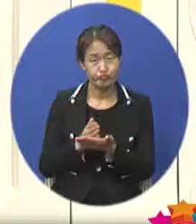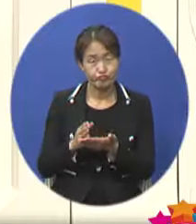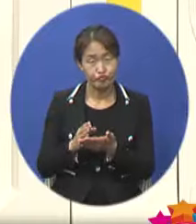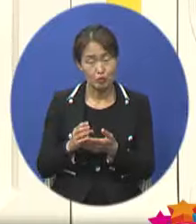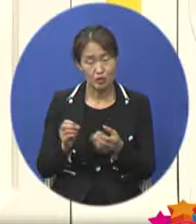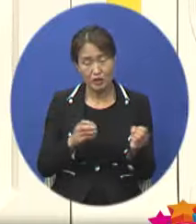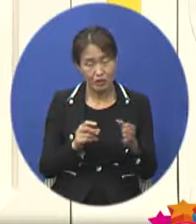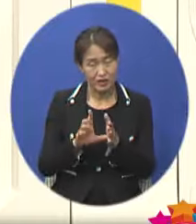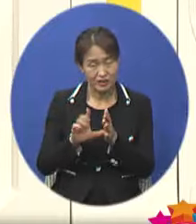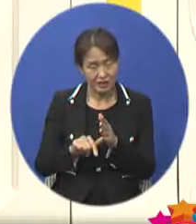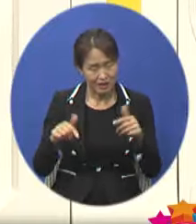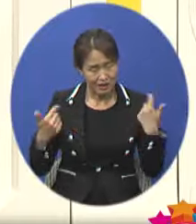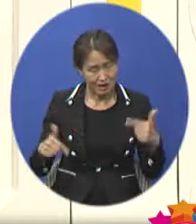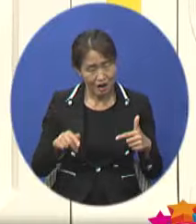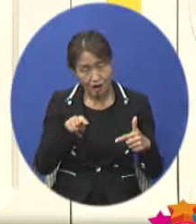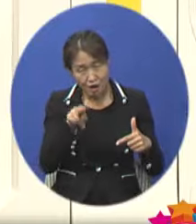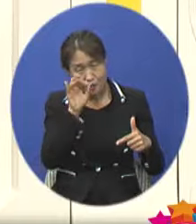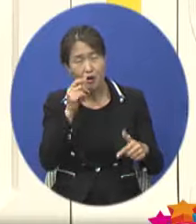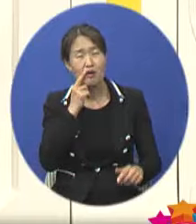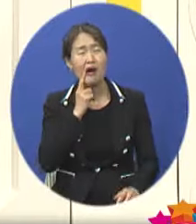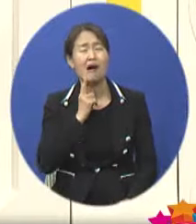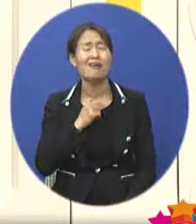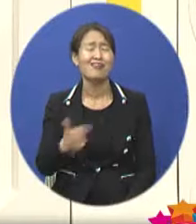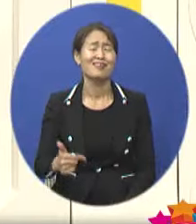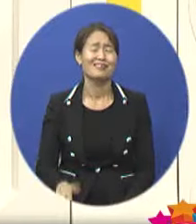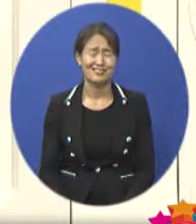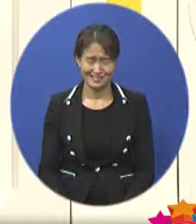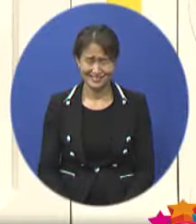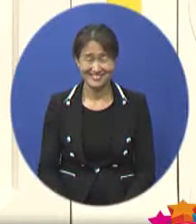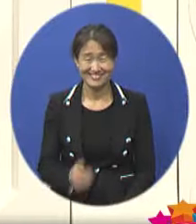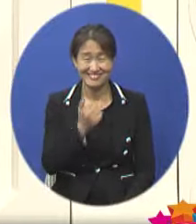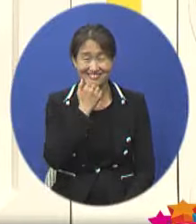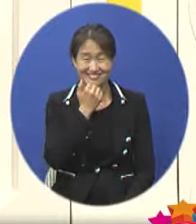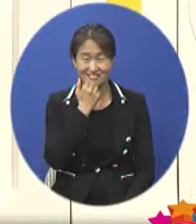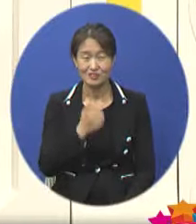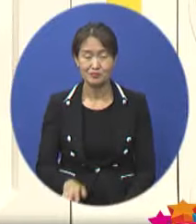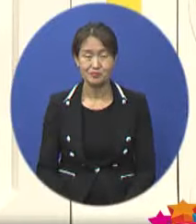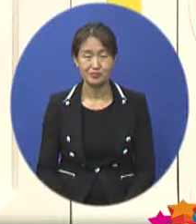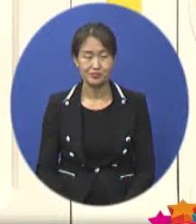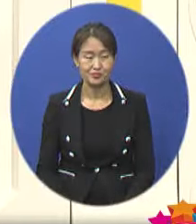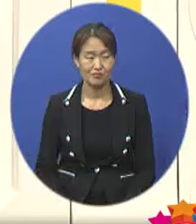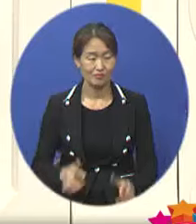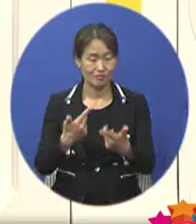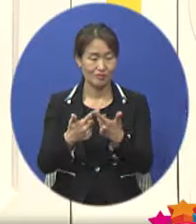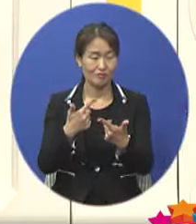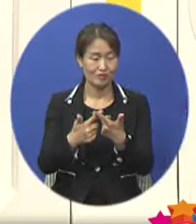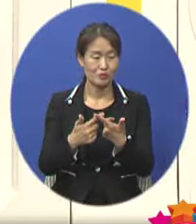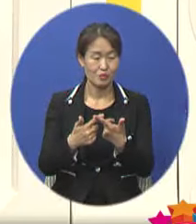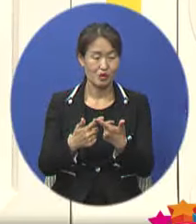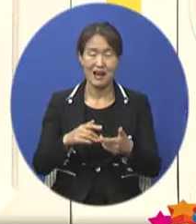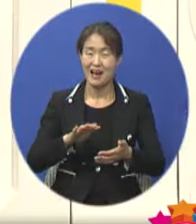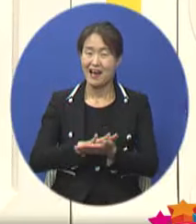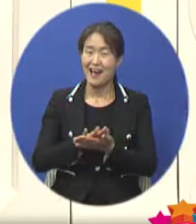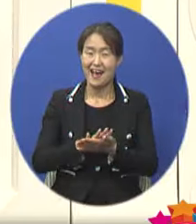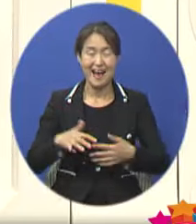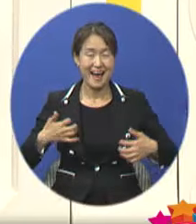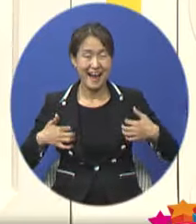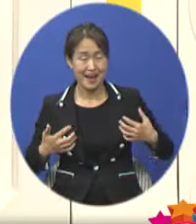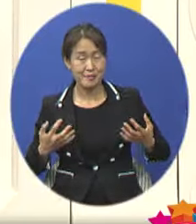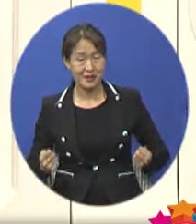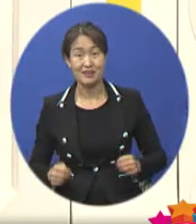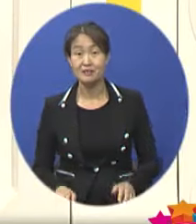건데 그쪽에 계시는 분들이 참 부럽거든요. 그렇죠. 예. 예, 그렇습니다. 부산에는 뭐, 그 참 놀기 좋은 데가 많습니다.